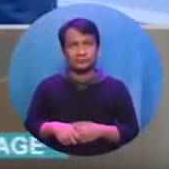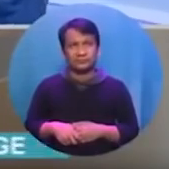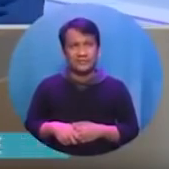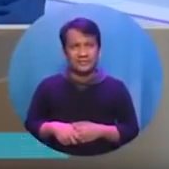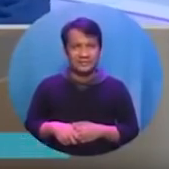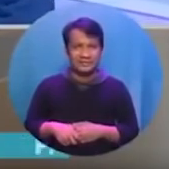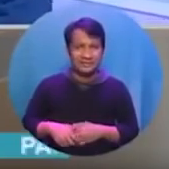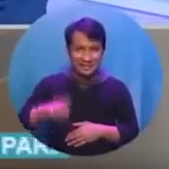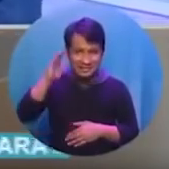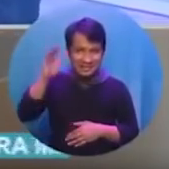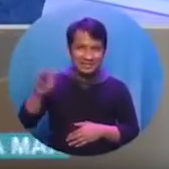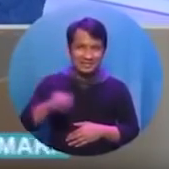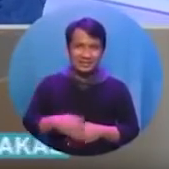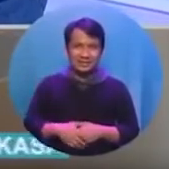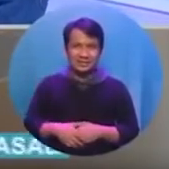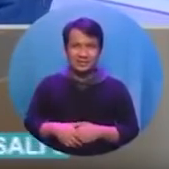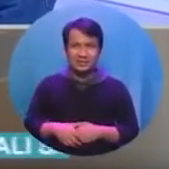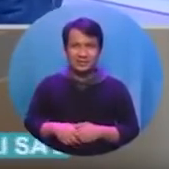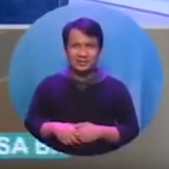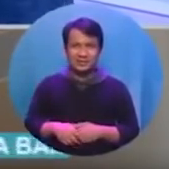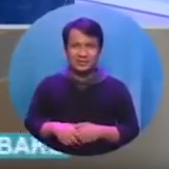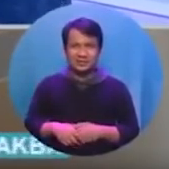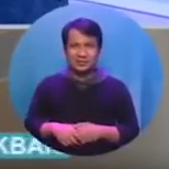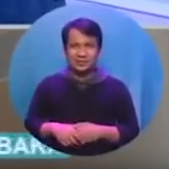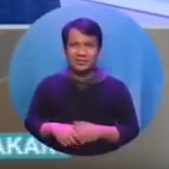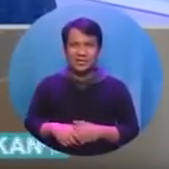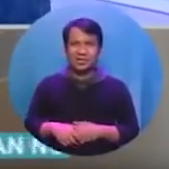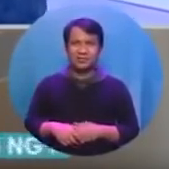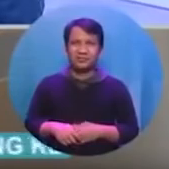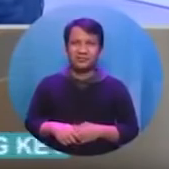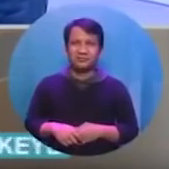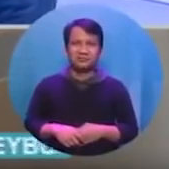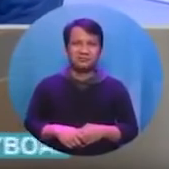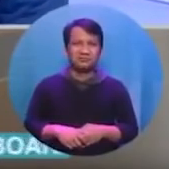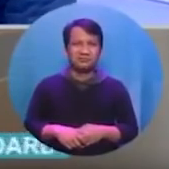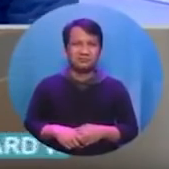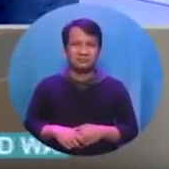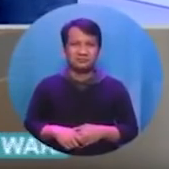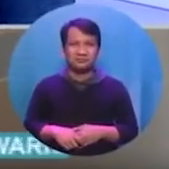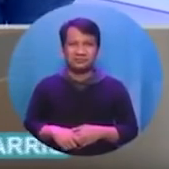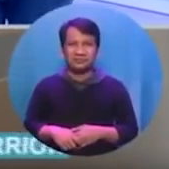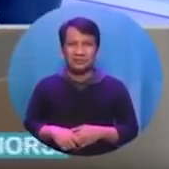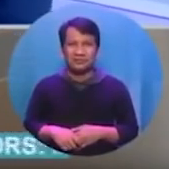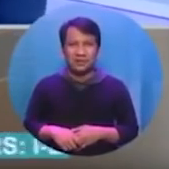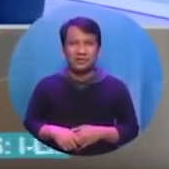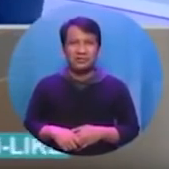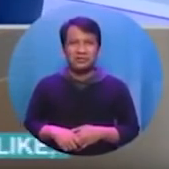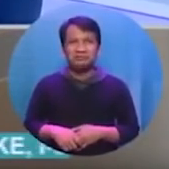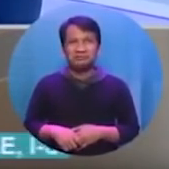Yeah! Idol! Ayaw na naman ni idol sumagot. Idol!